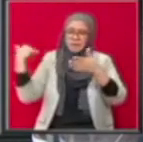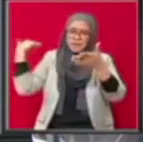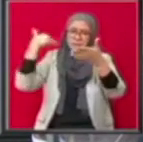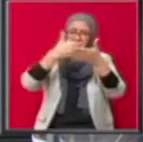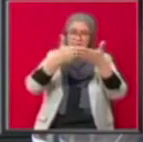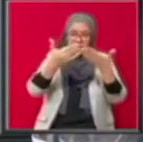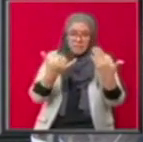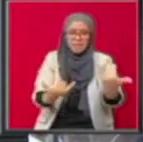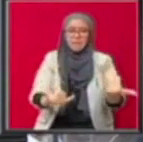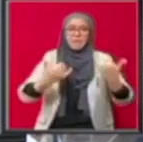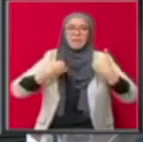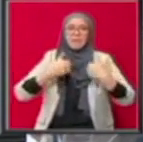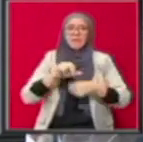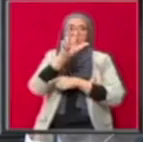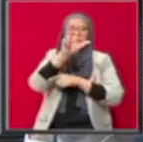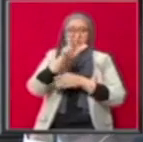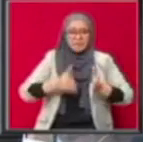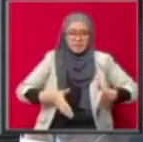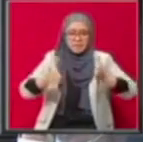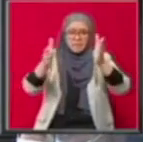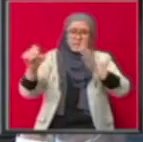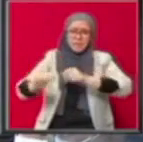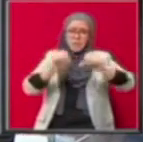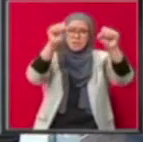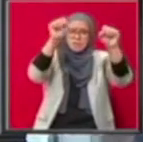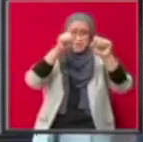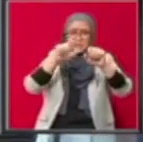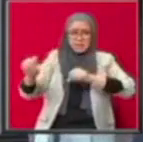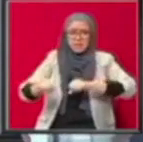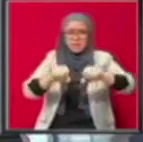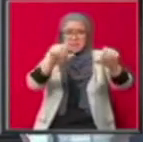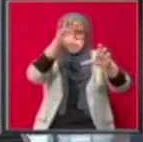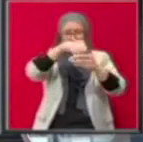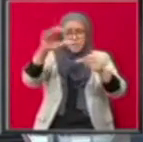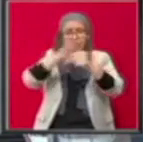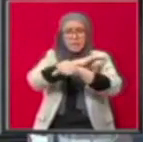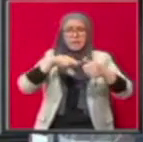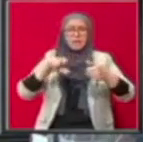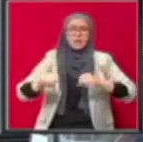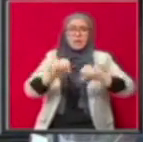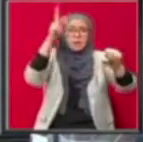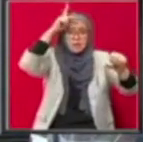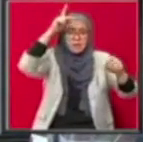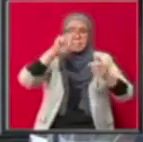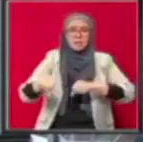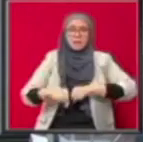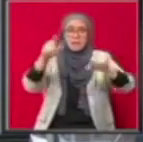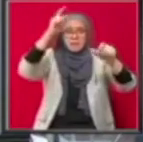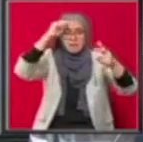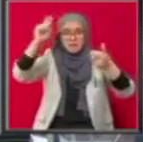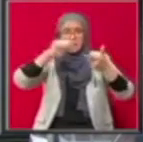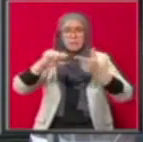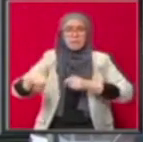terdapat tiga lembaga sungai yang sedang beroperasi sepenuhnya yaitu di sungai Kelantan sungai rengganu dan di Sungai